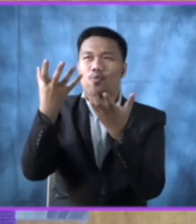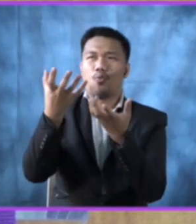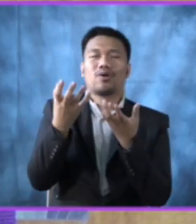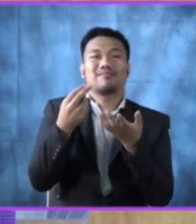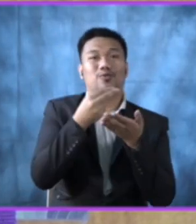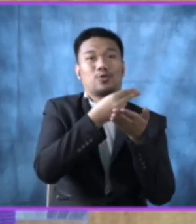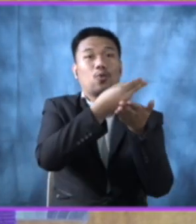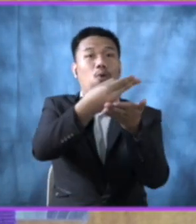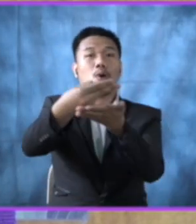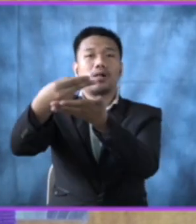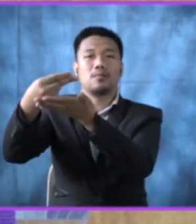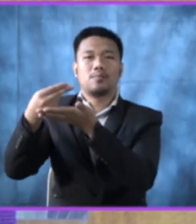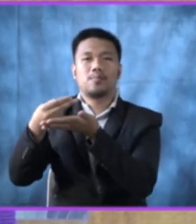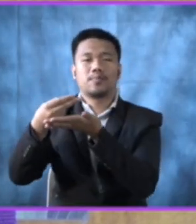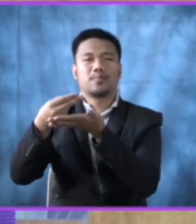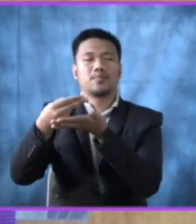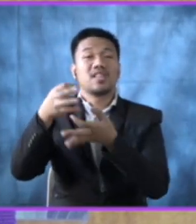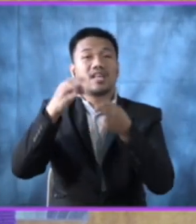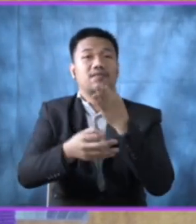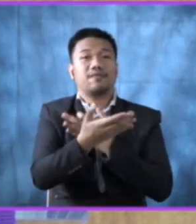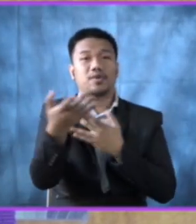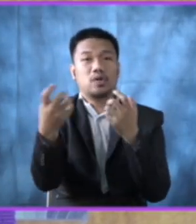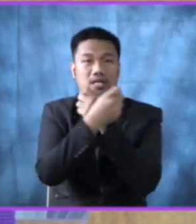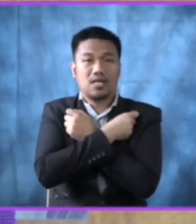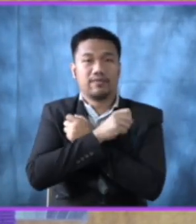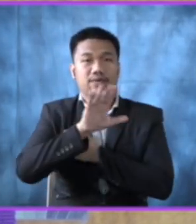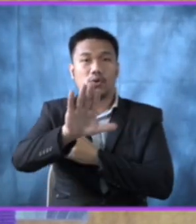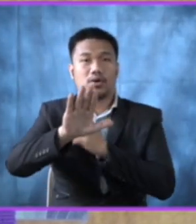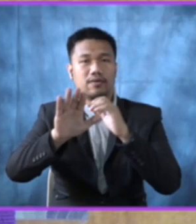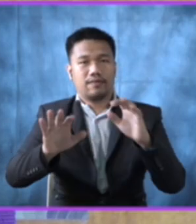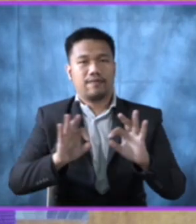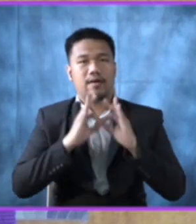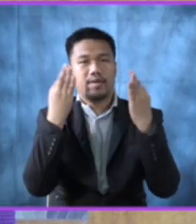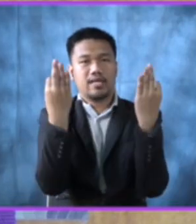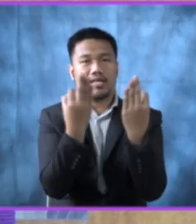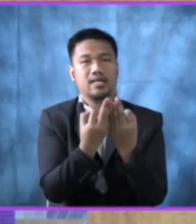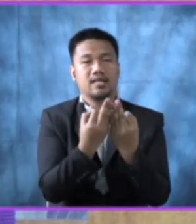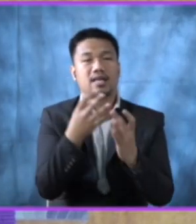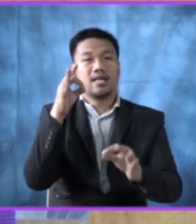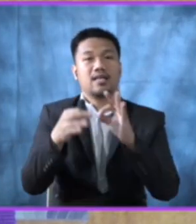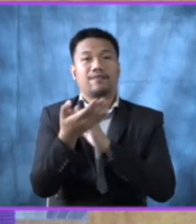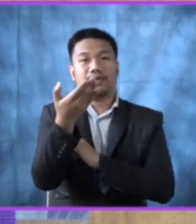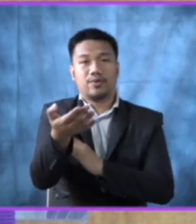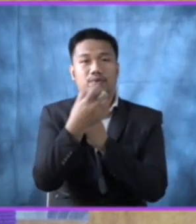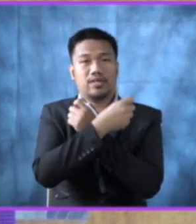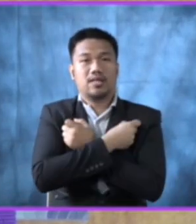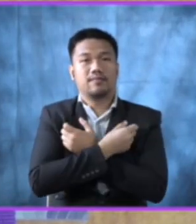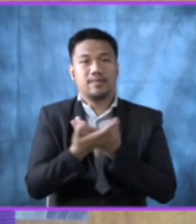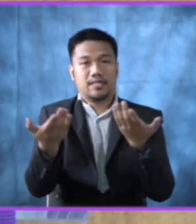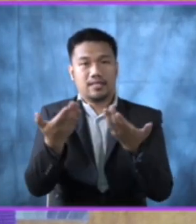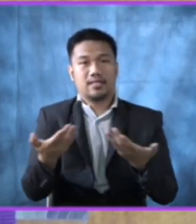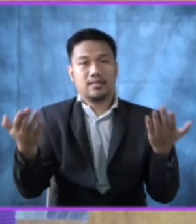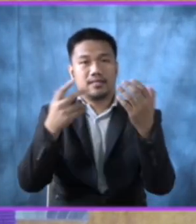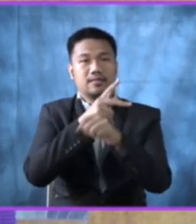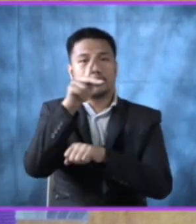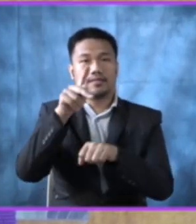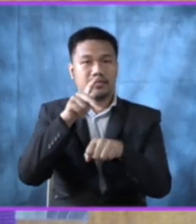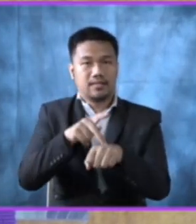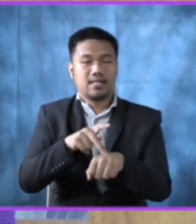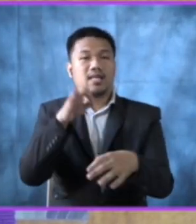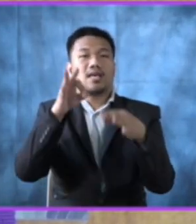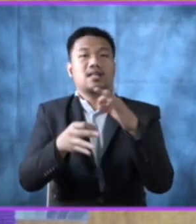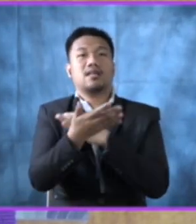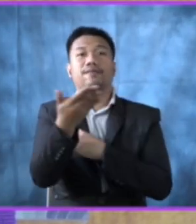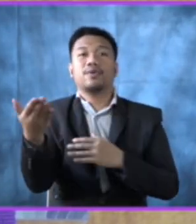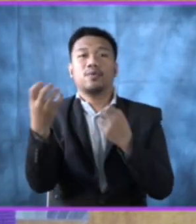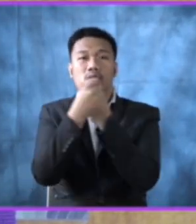tulungan, kung mahal mo ang pamilya mo, kung mahal mo ang bansang ito, at kung mahal